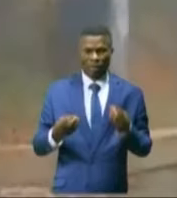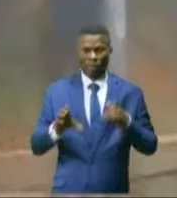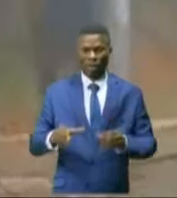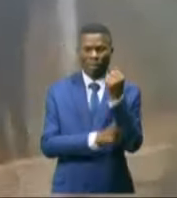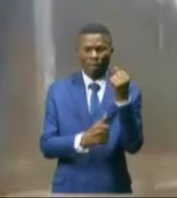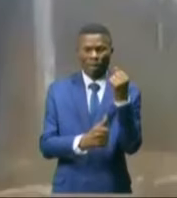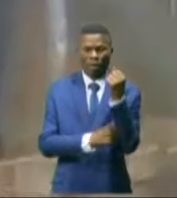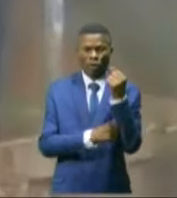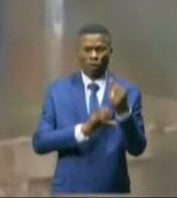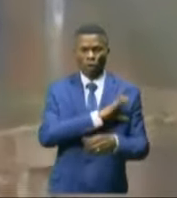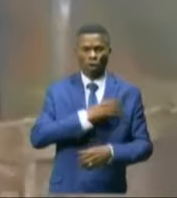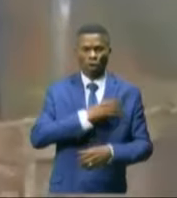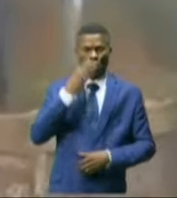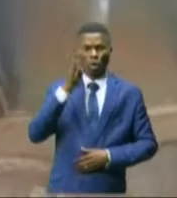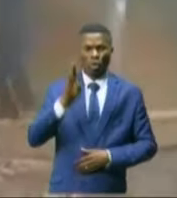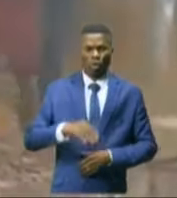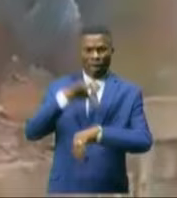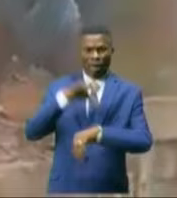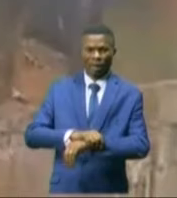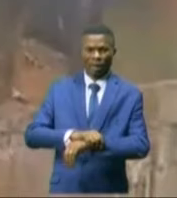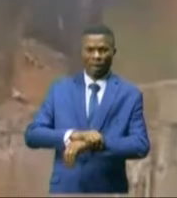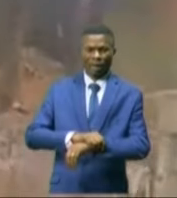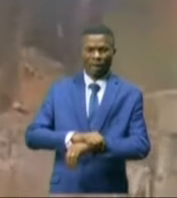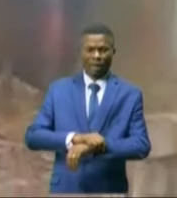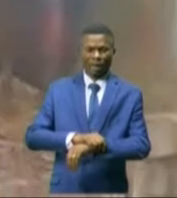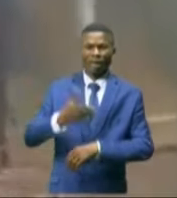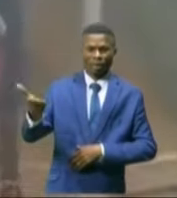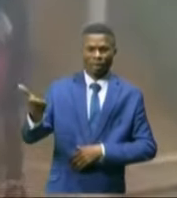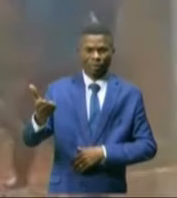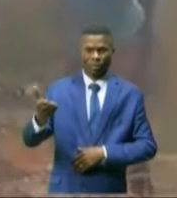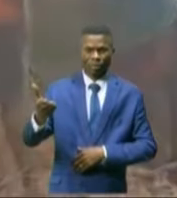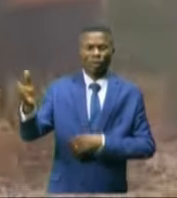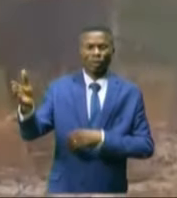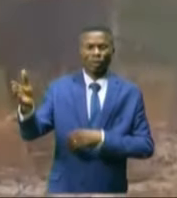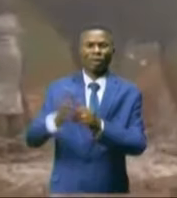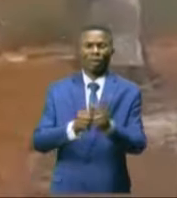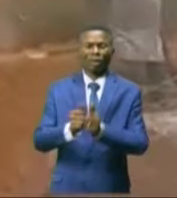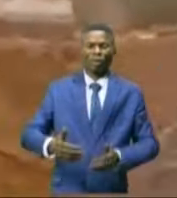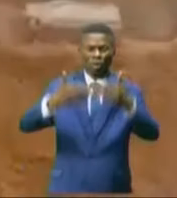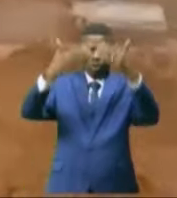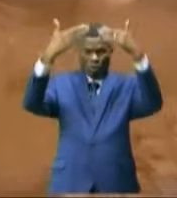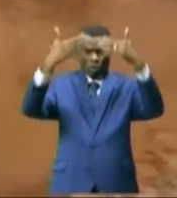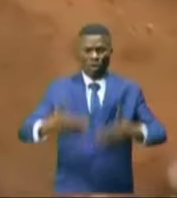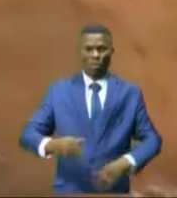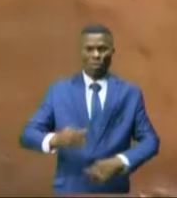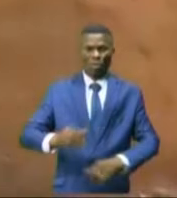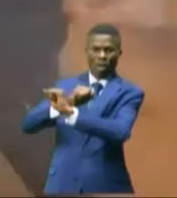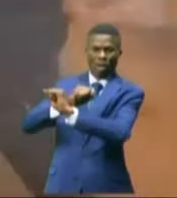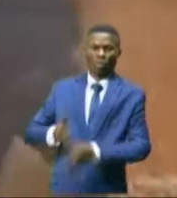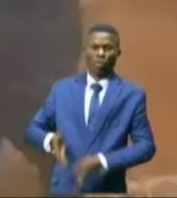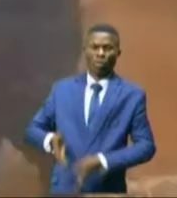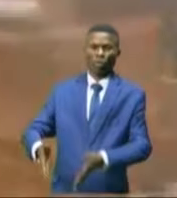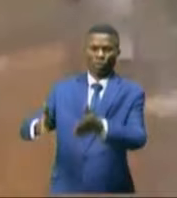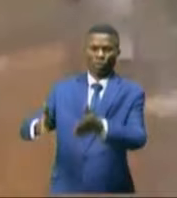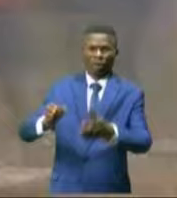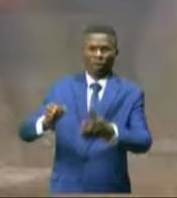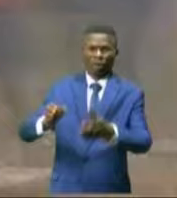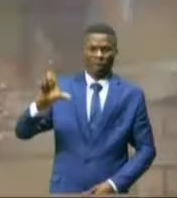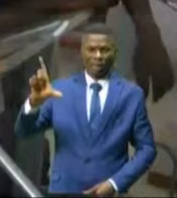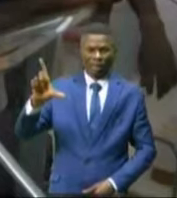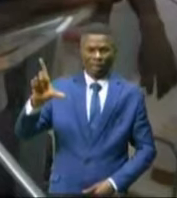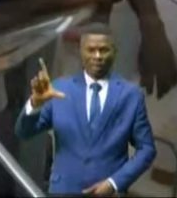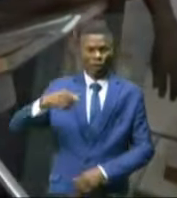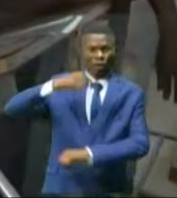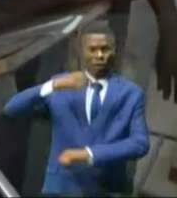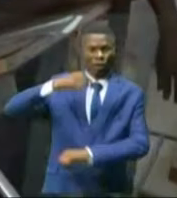impuissant. Il a été appréhendé par la police nationale congolaise en train de détenir des soutiens. Et Lengessa ont été